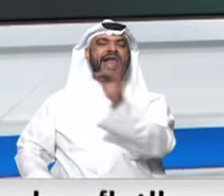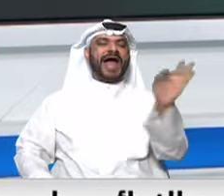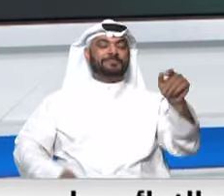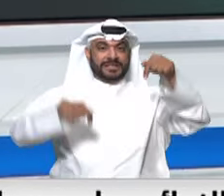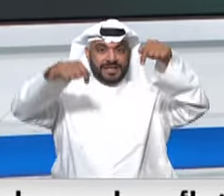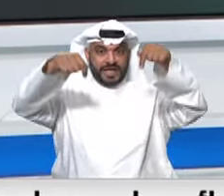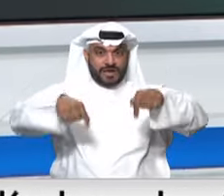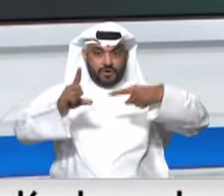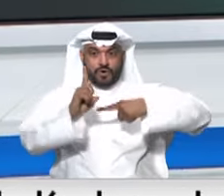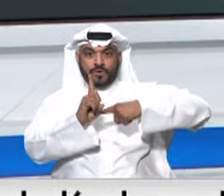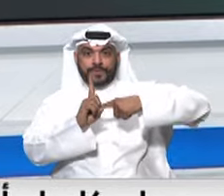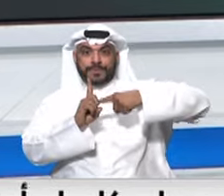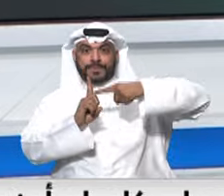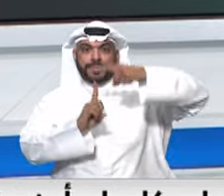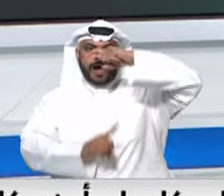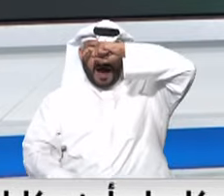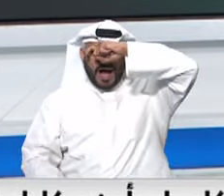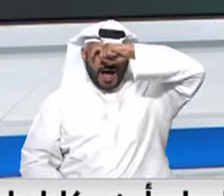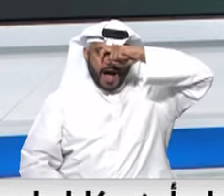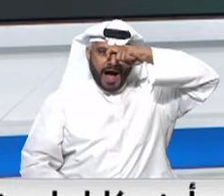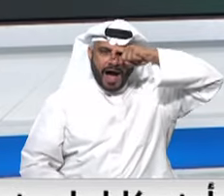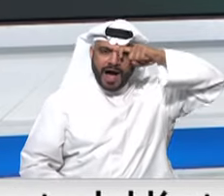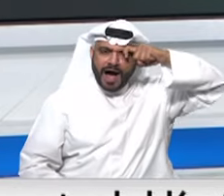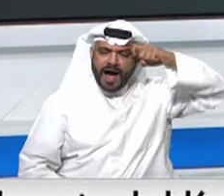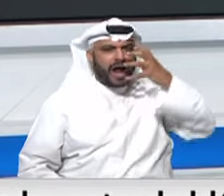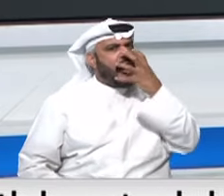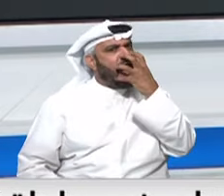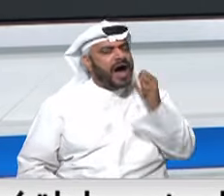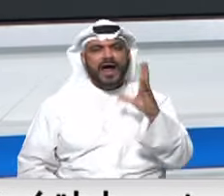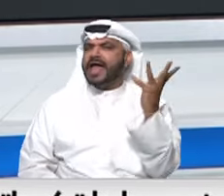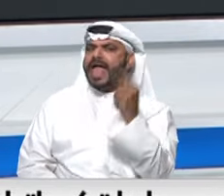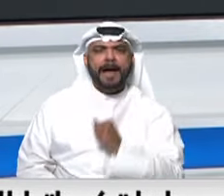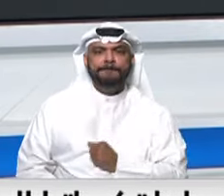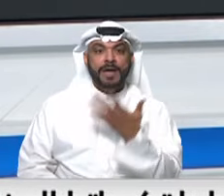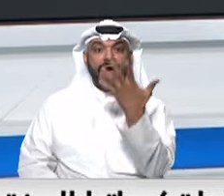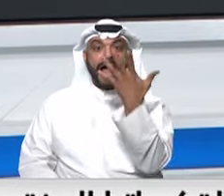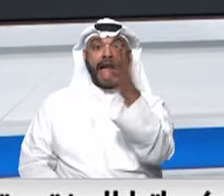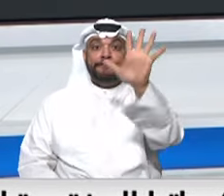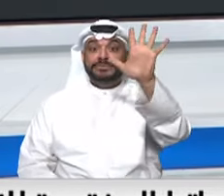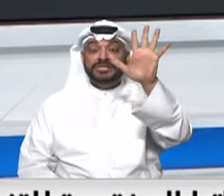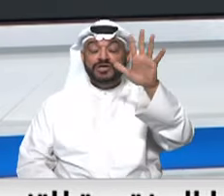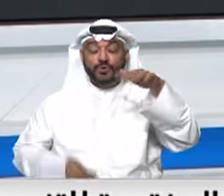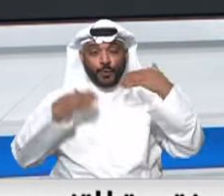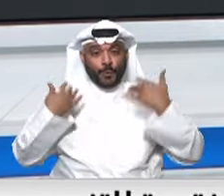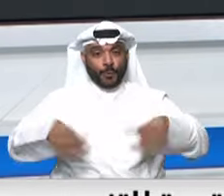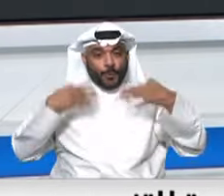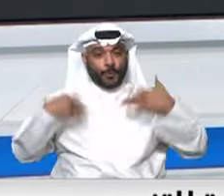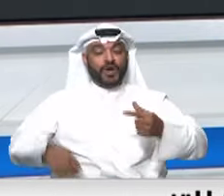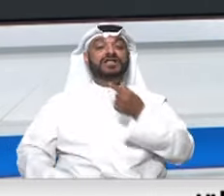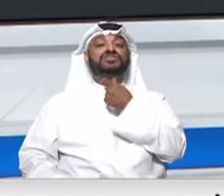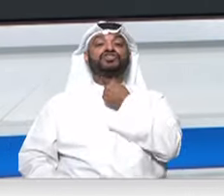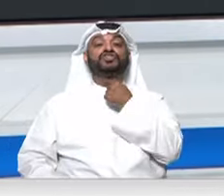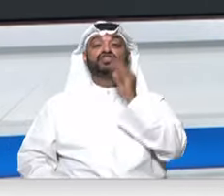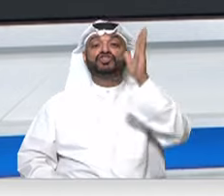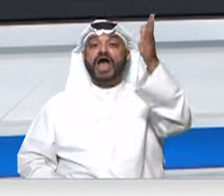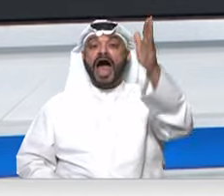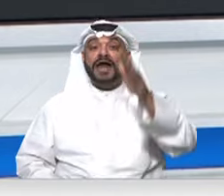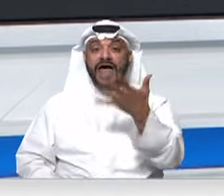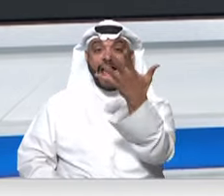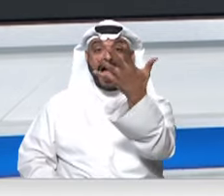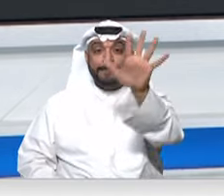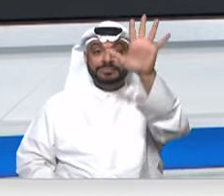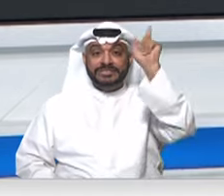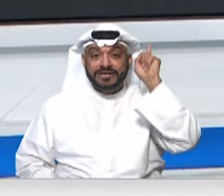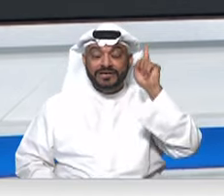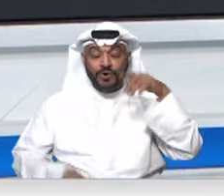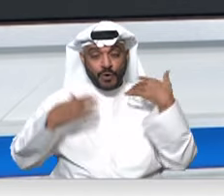الحرارة، سجلت أعلى درجات حرارة اليوم 50 درجة مئوية في مدينة الكويت وكذلك مدينة الجهرة. تفاوتت معظم المناطق